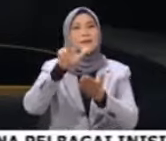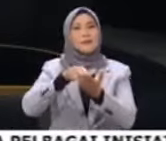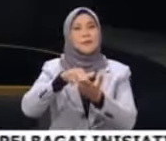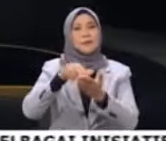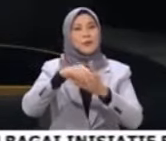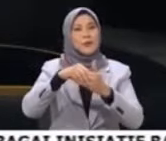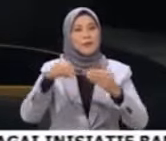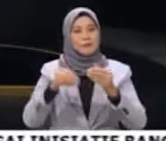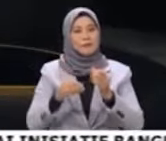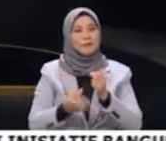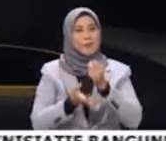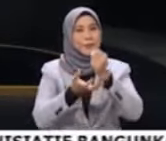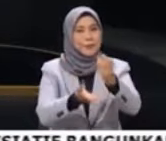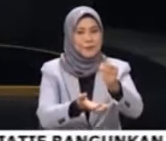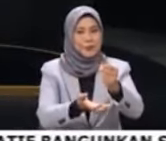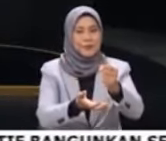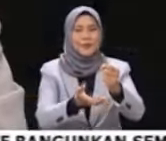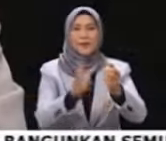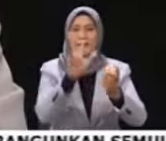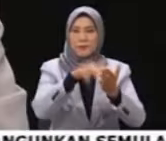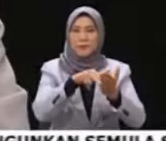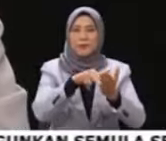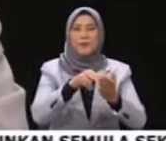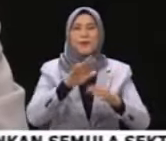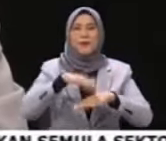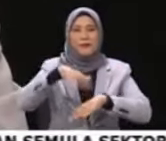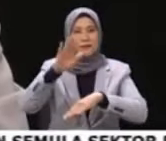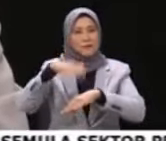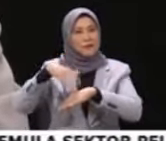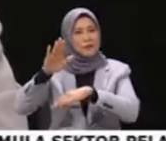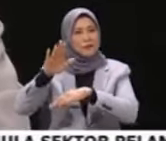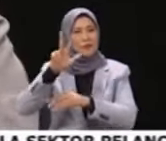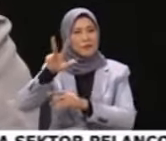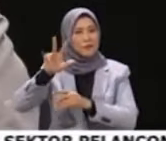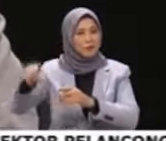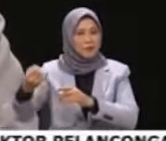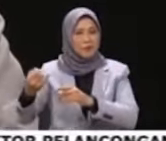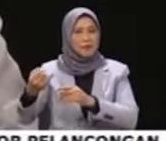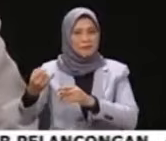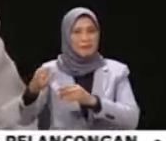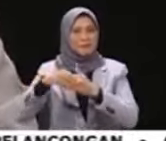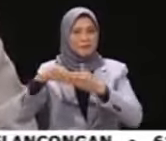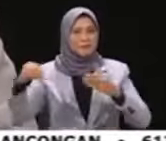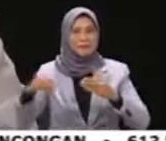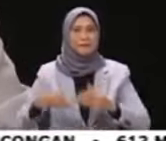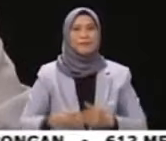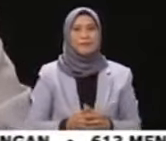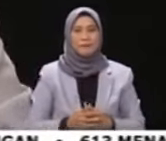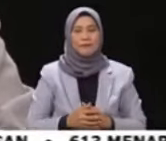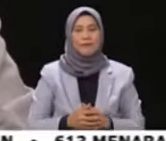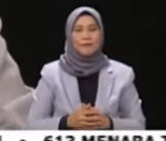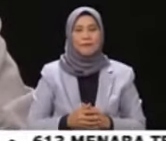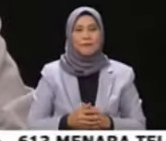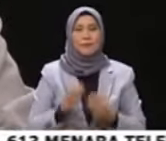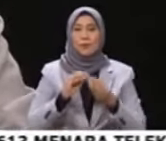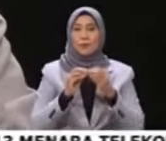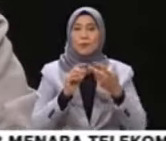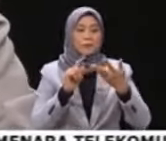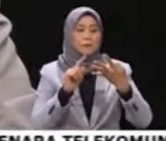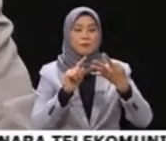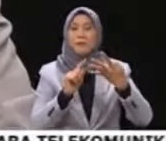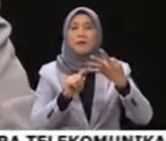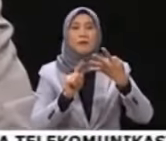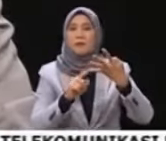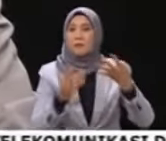RM3,000 yang membabitkan lebih daripada 3 juta. Jadi sebab itu yang keempatnya